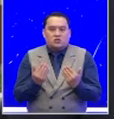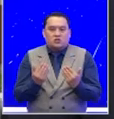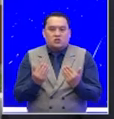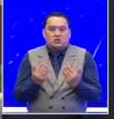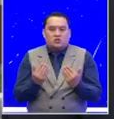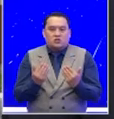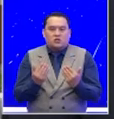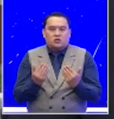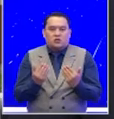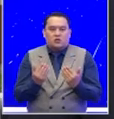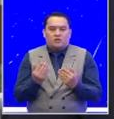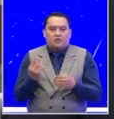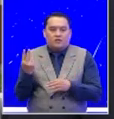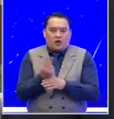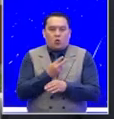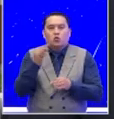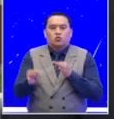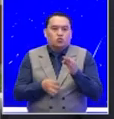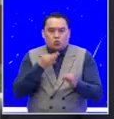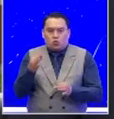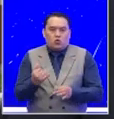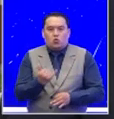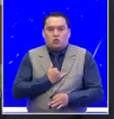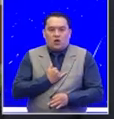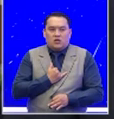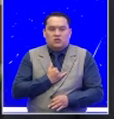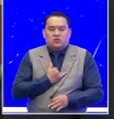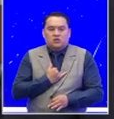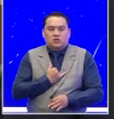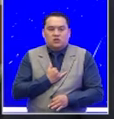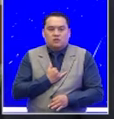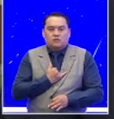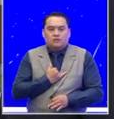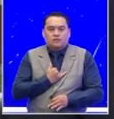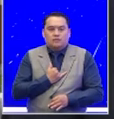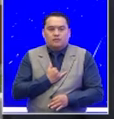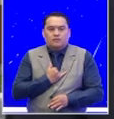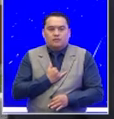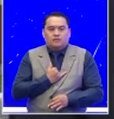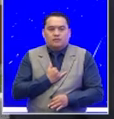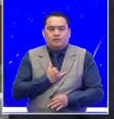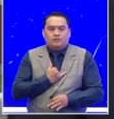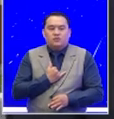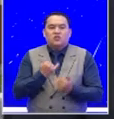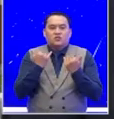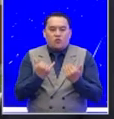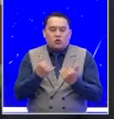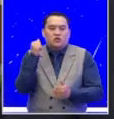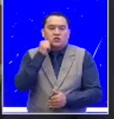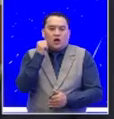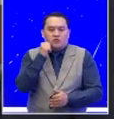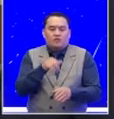Теперь сегодня истекают вторые сутки, как они находятся здесь. Сегодня и завтра